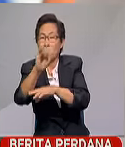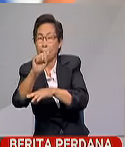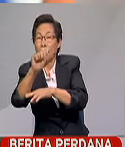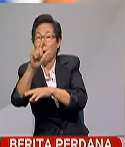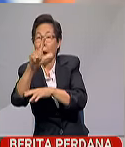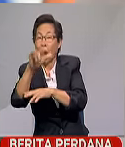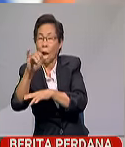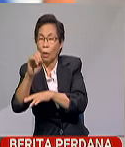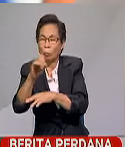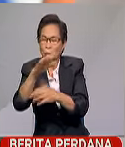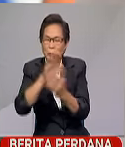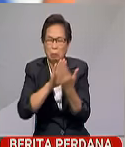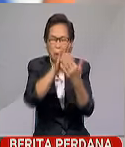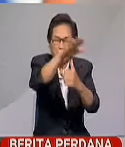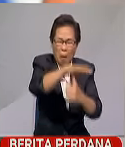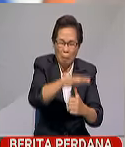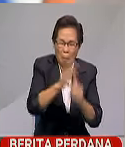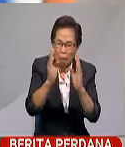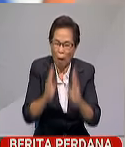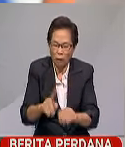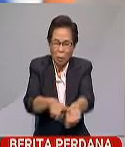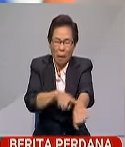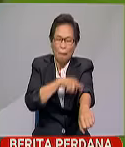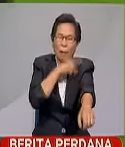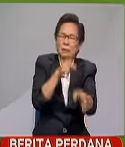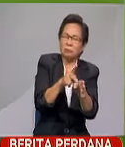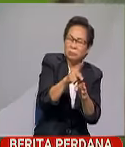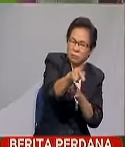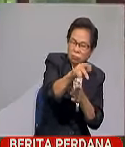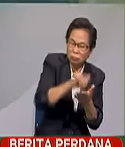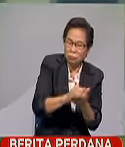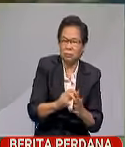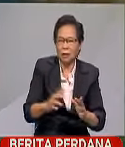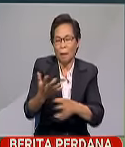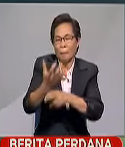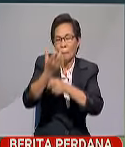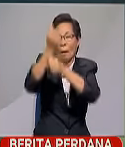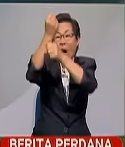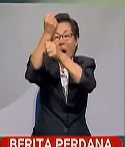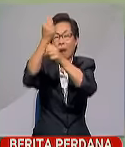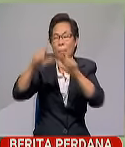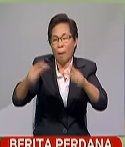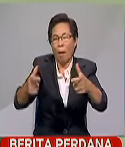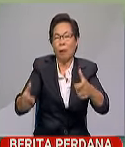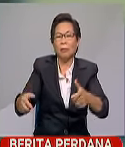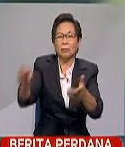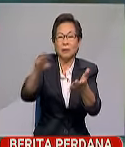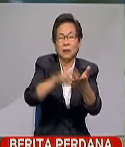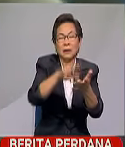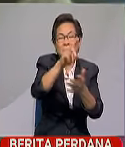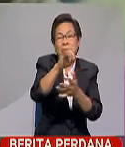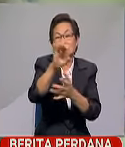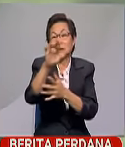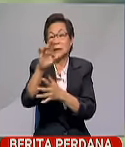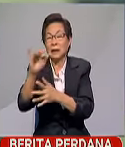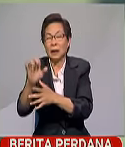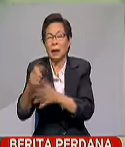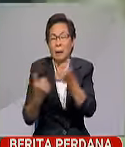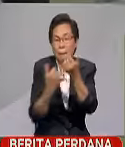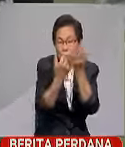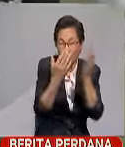berdepan diskriminasi perkauman sepanjang kariernya menyumbang kemenangan pasukan. Kenyataan Serie A menyebut kumpulan penyokong